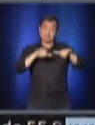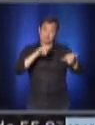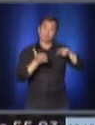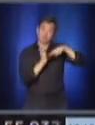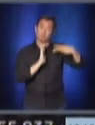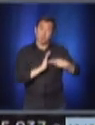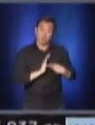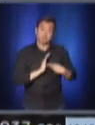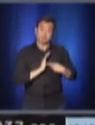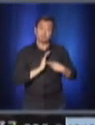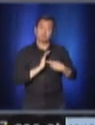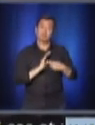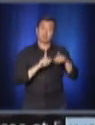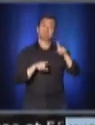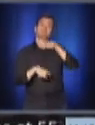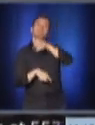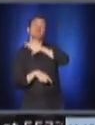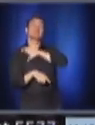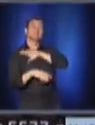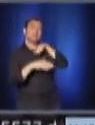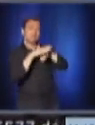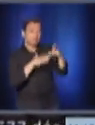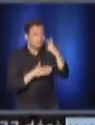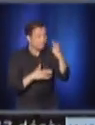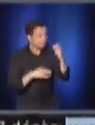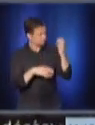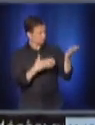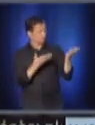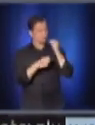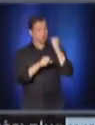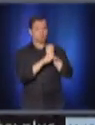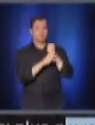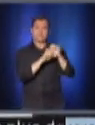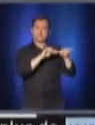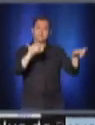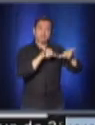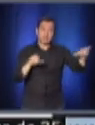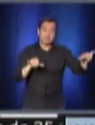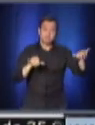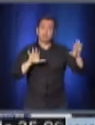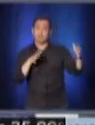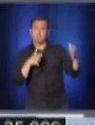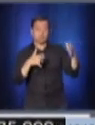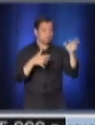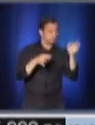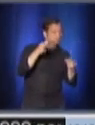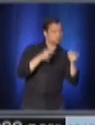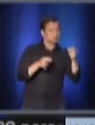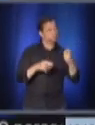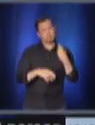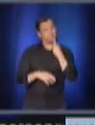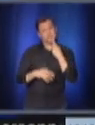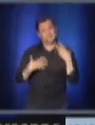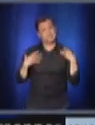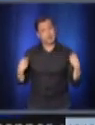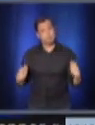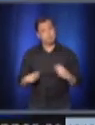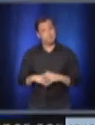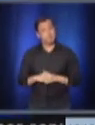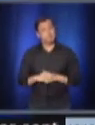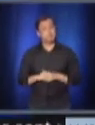policier puis vous rentrez dans un bar, donc comment vérifier que ça s'est fait? C'est excessivement difficile. Alors, ce qu'on a demandé à nos